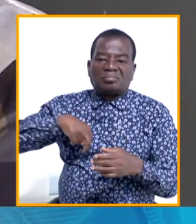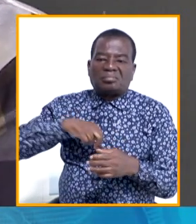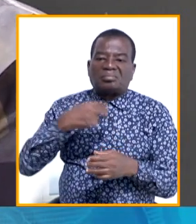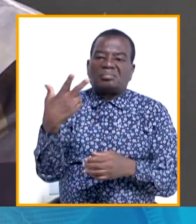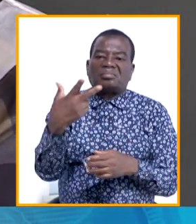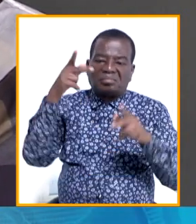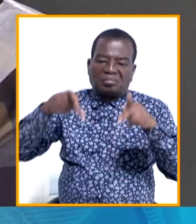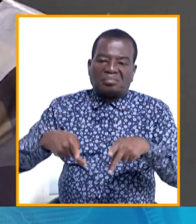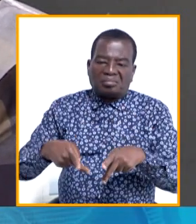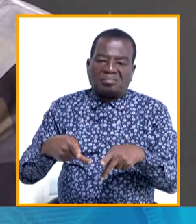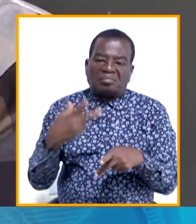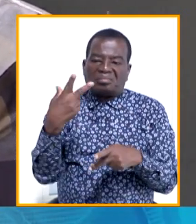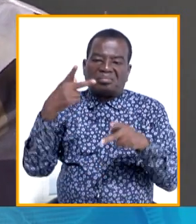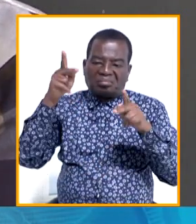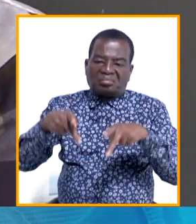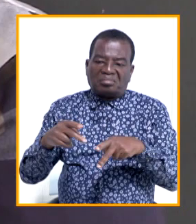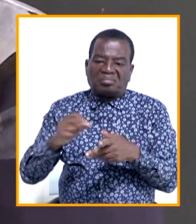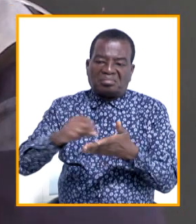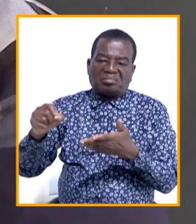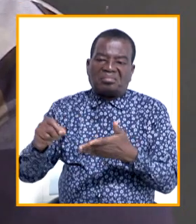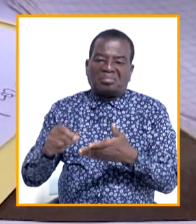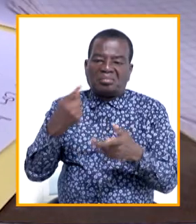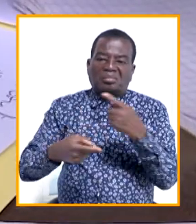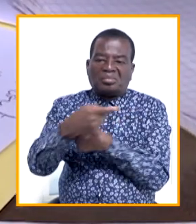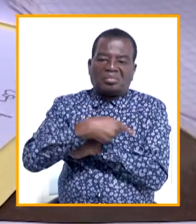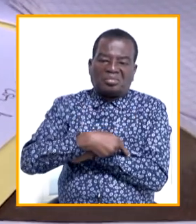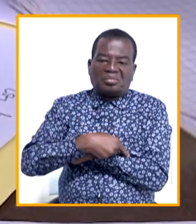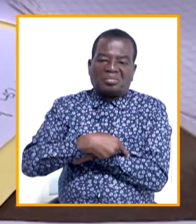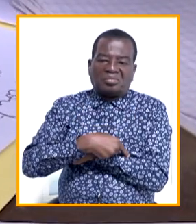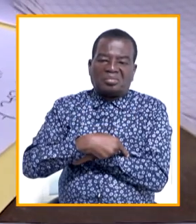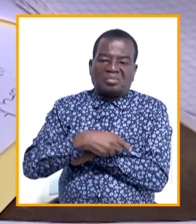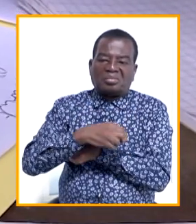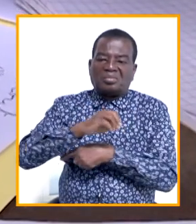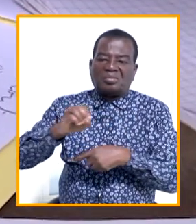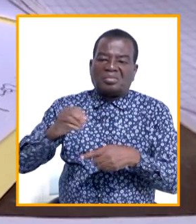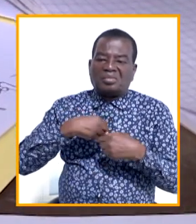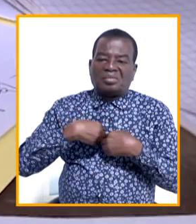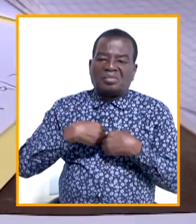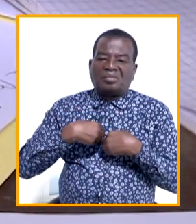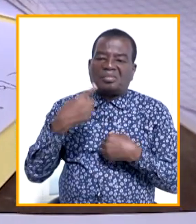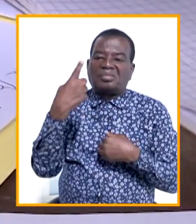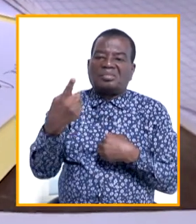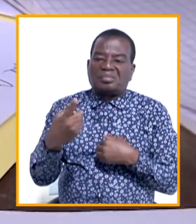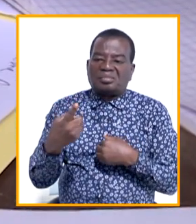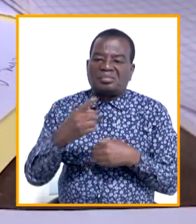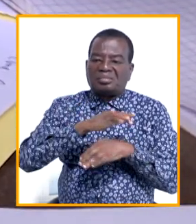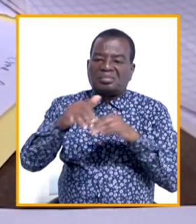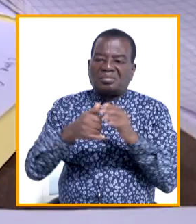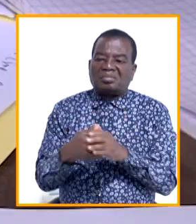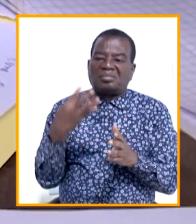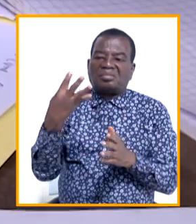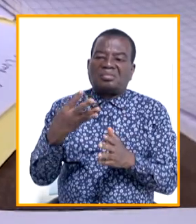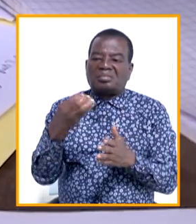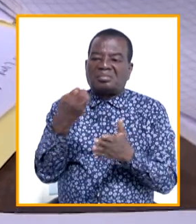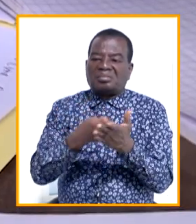trois trois inscrits et aujourd'hui comme vous le constatez tout à l'heure on d'inscrire un donc au total ça fait quatre